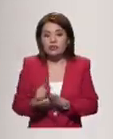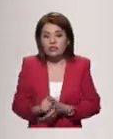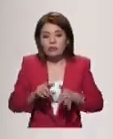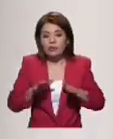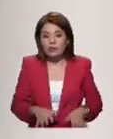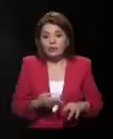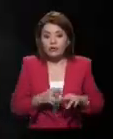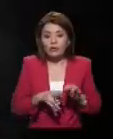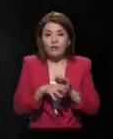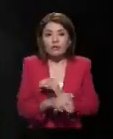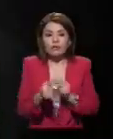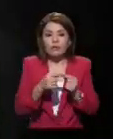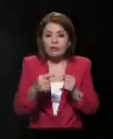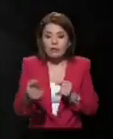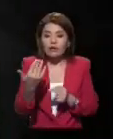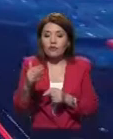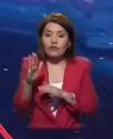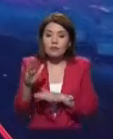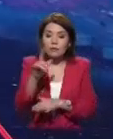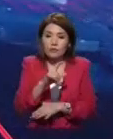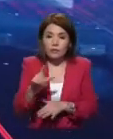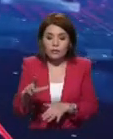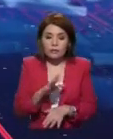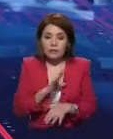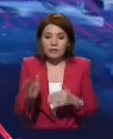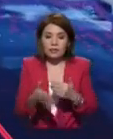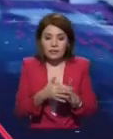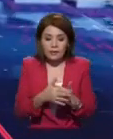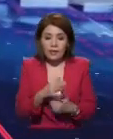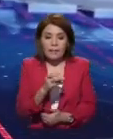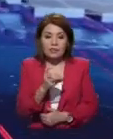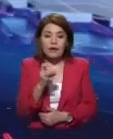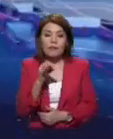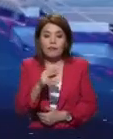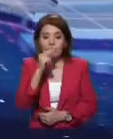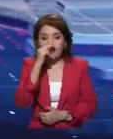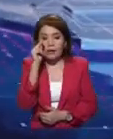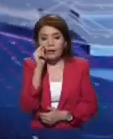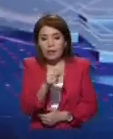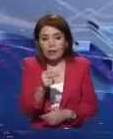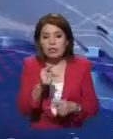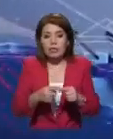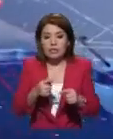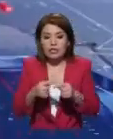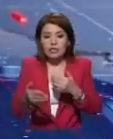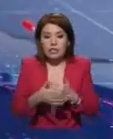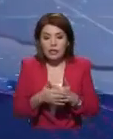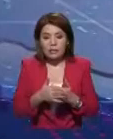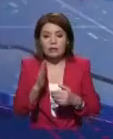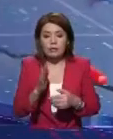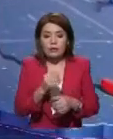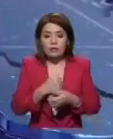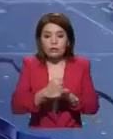этим же статьям сроки получили и его замы. Масимов Карим признан виновным и путем частичного сложения наказаний окончательно